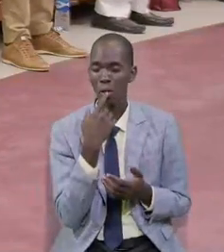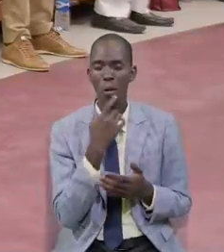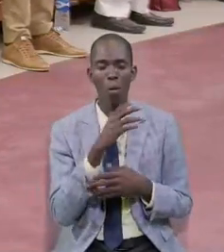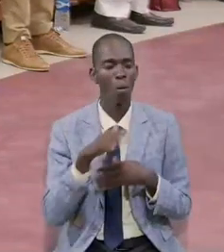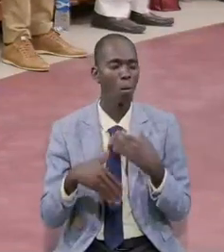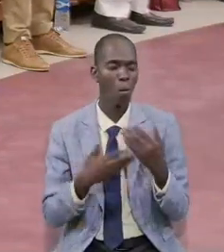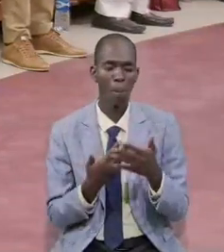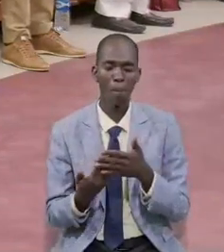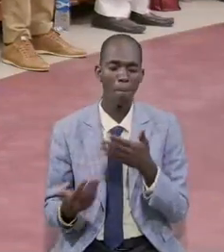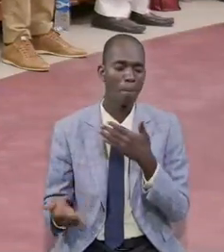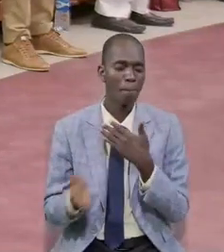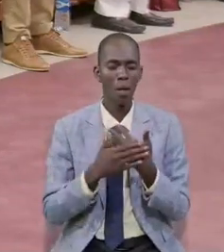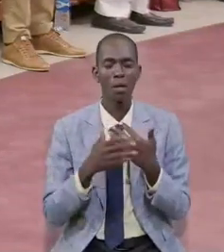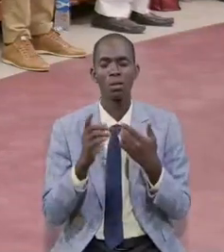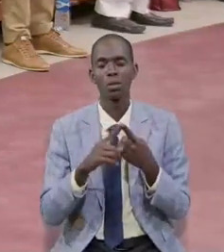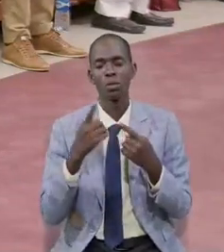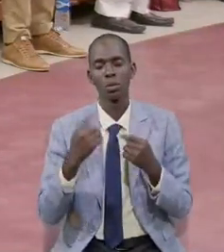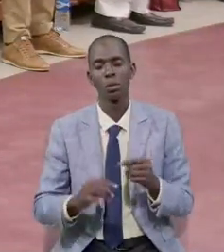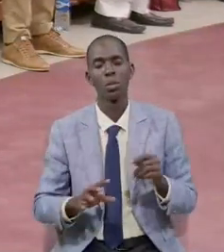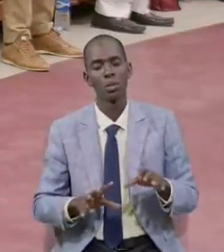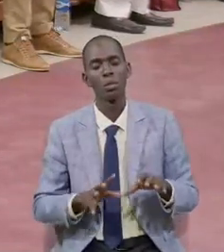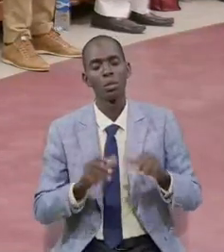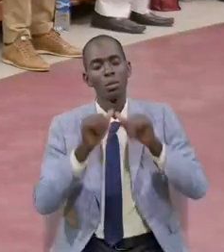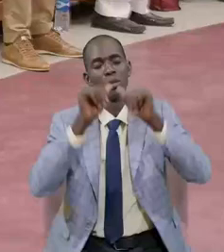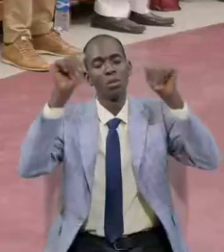à l'autel de Dieu.